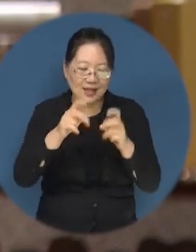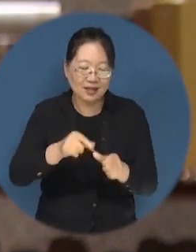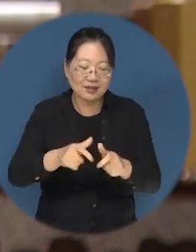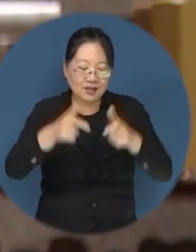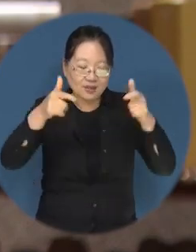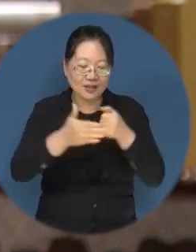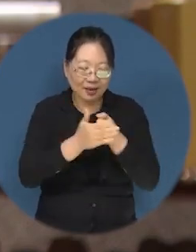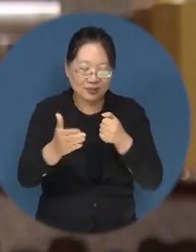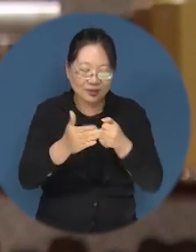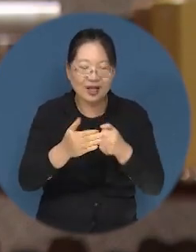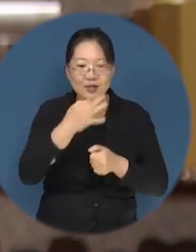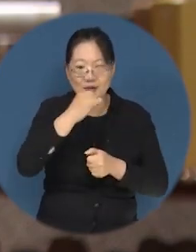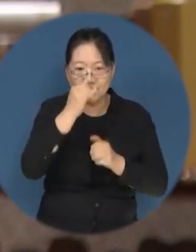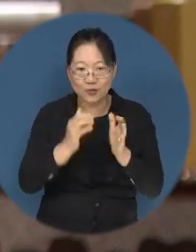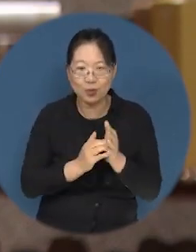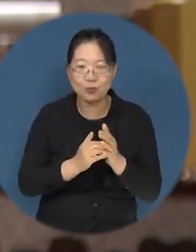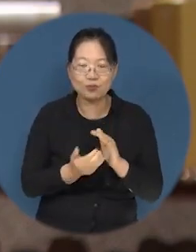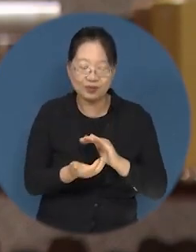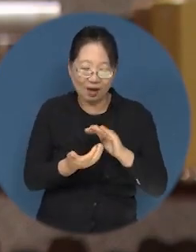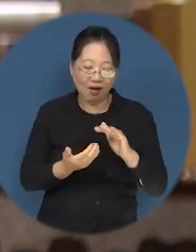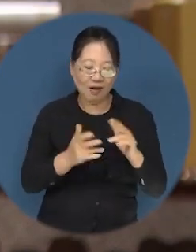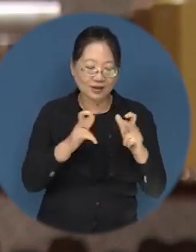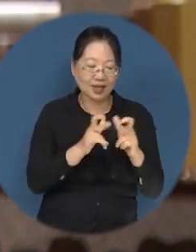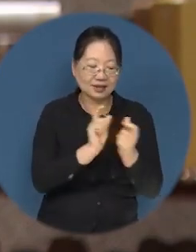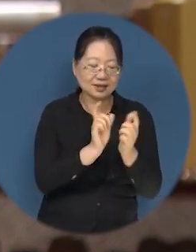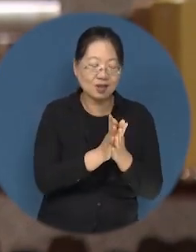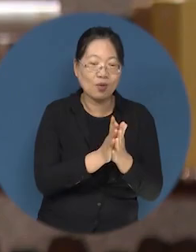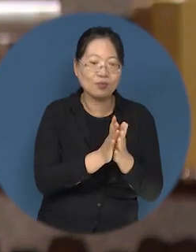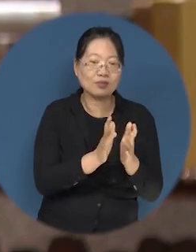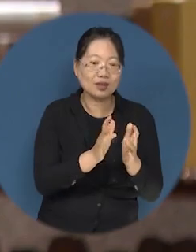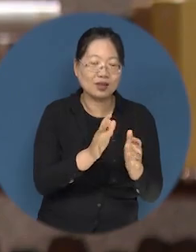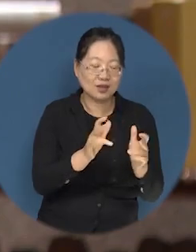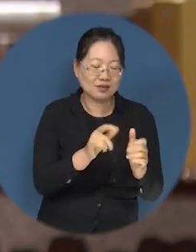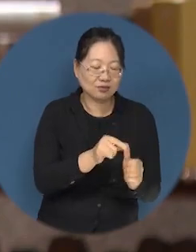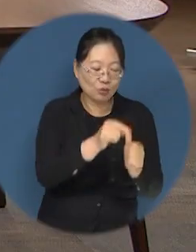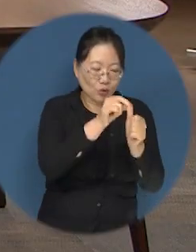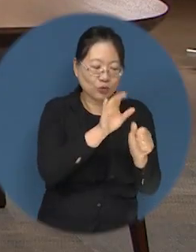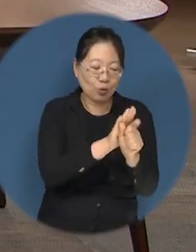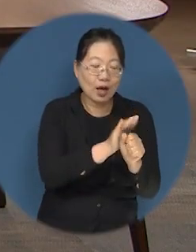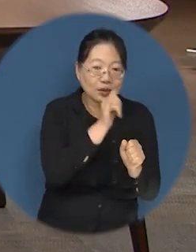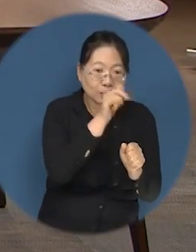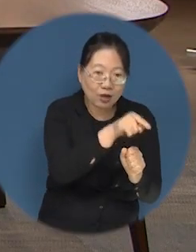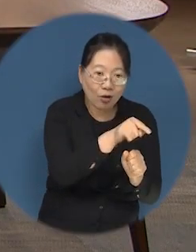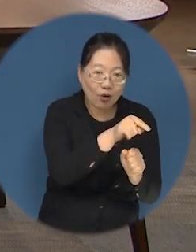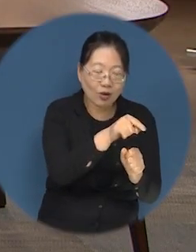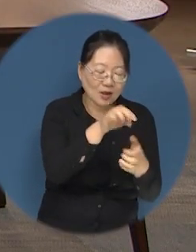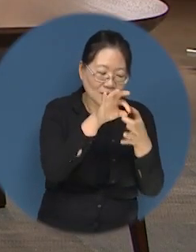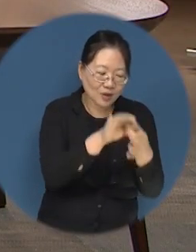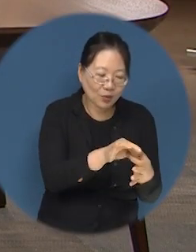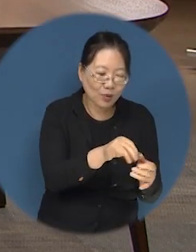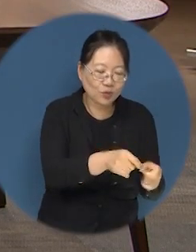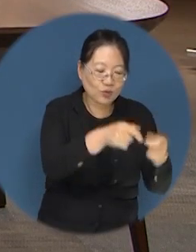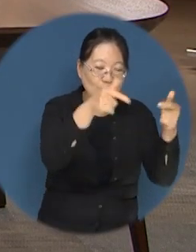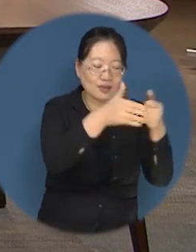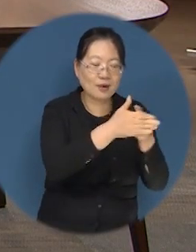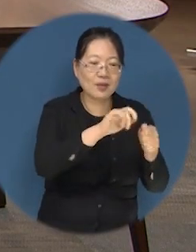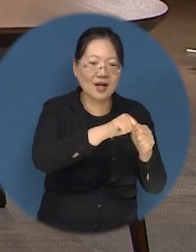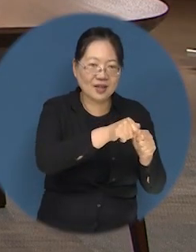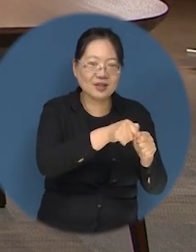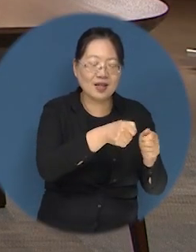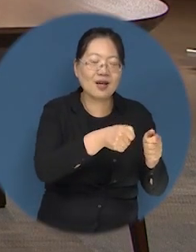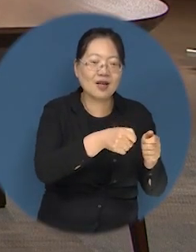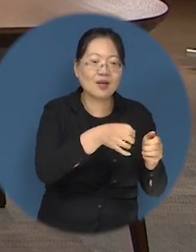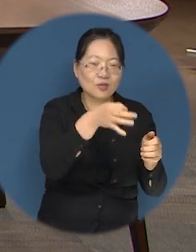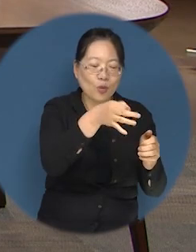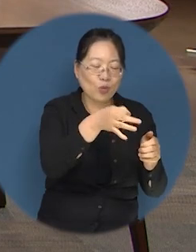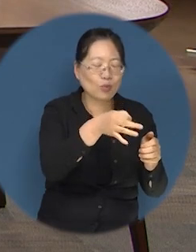아까 말씀하신 것처럼 직접 장애인을 우리가 채용하도록 도와주면 예. 그 사람들은 또 장애인 채용을 자꾸 늘리니까 그렇죠. 과태료 안 내도 될 것이고 예,